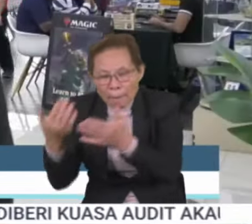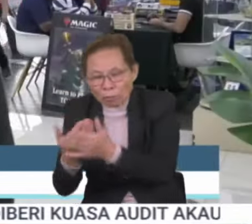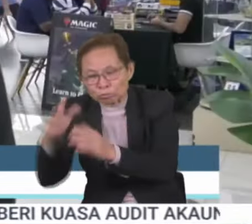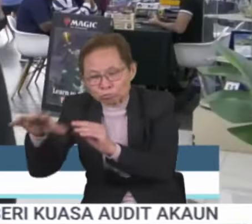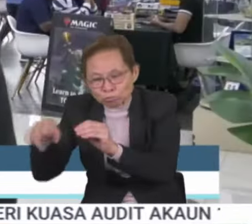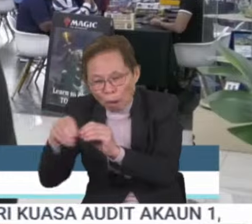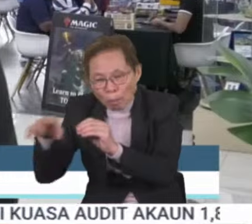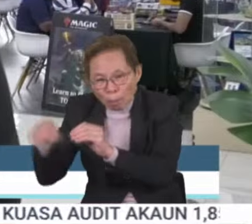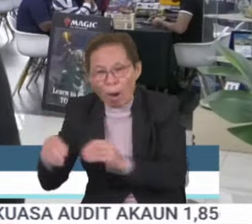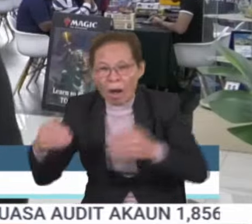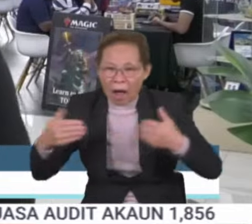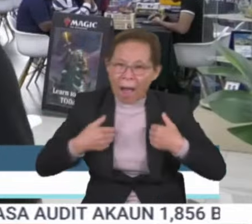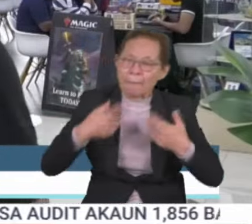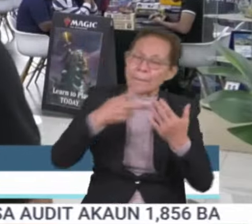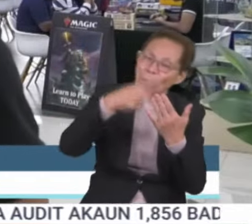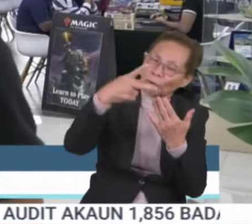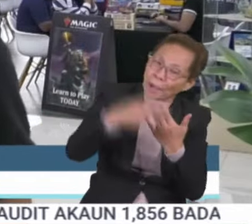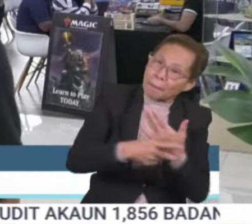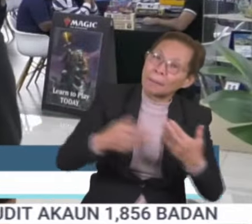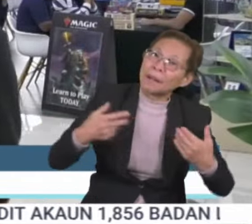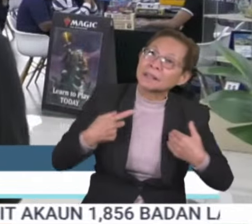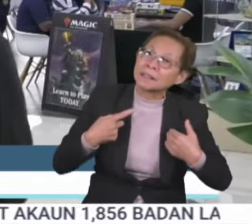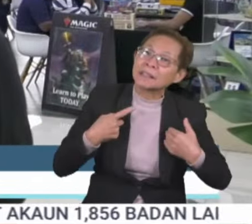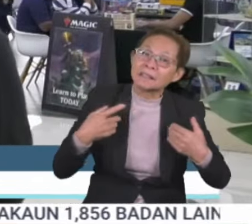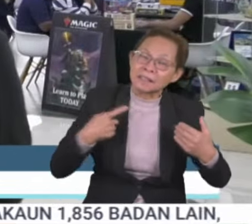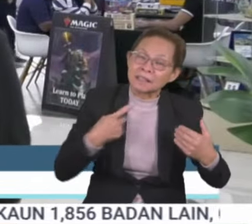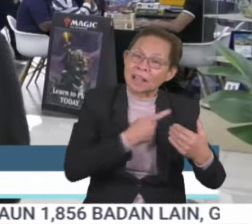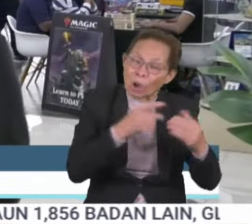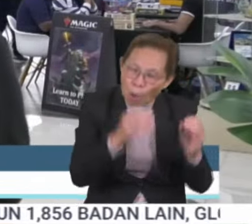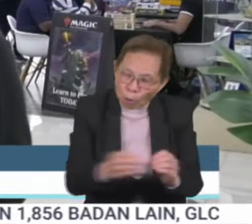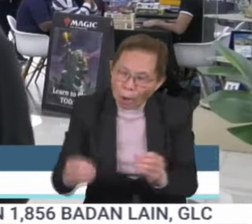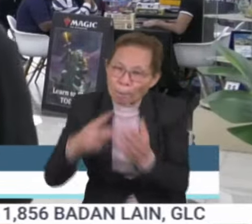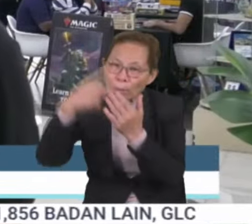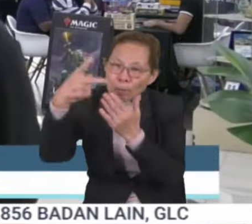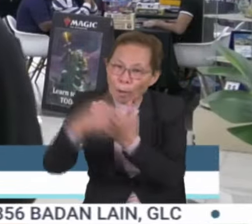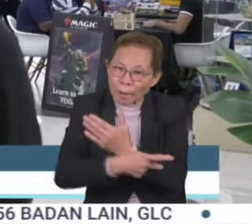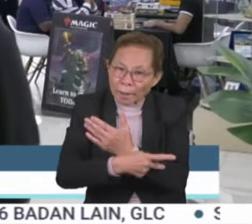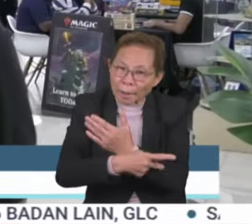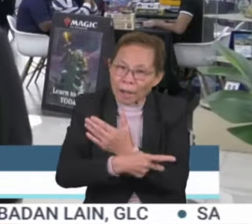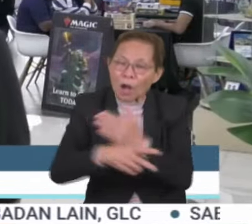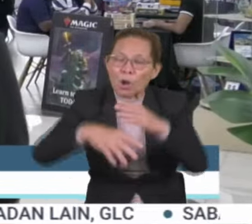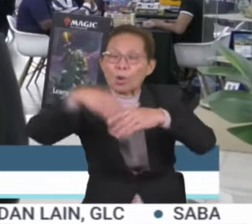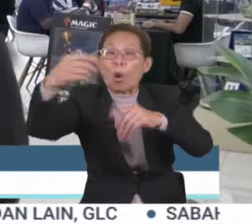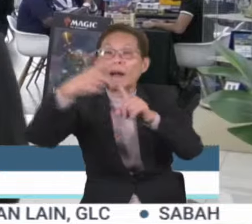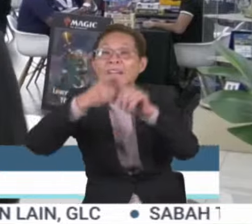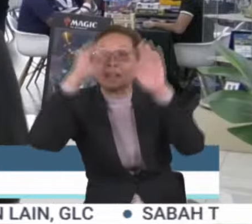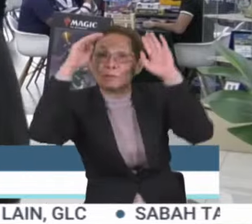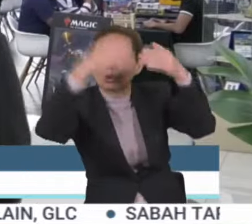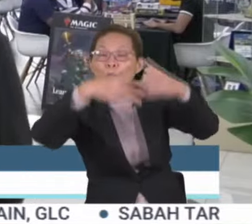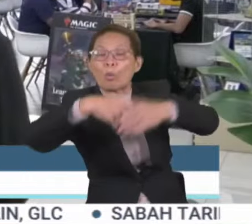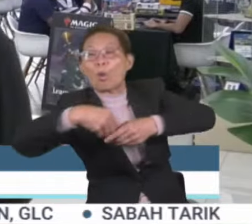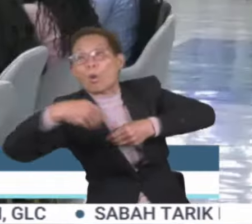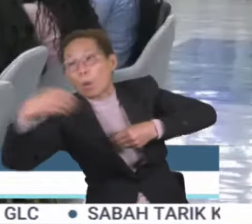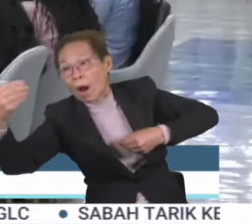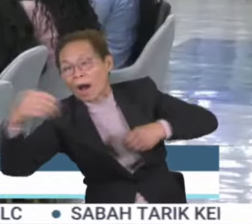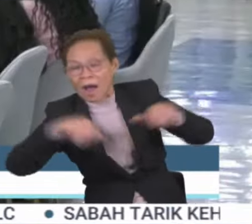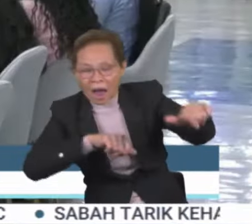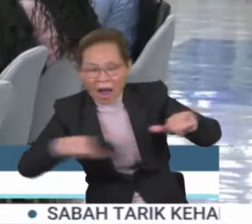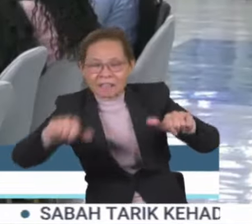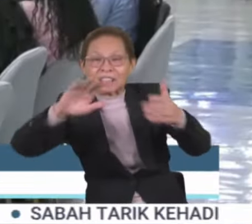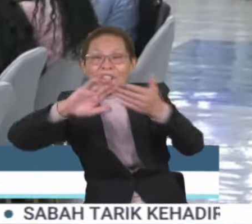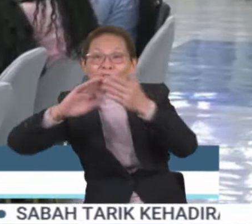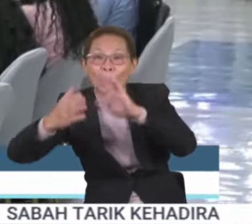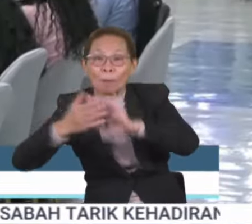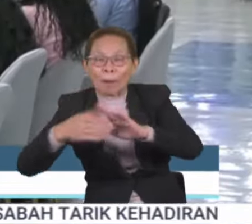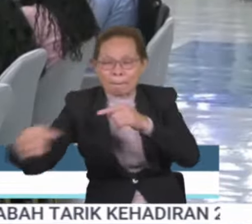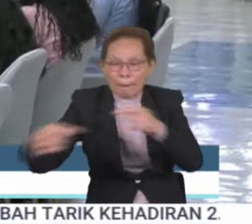seperti mengadakan program program yang kata luar tiket darop aktiviti komuniti